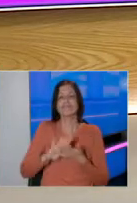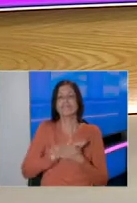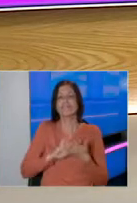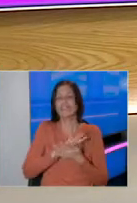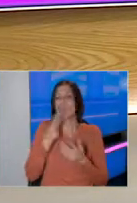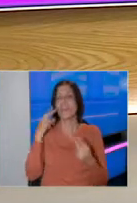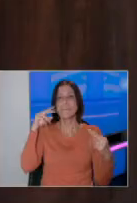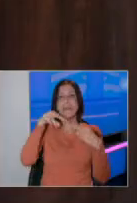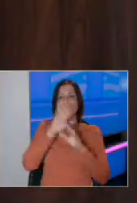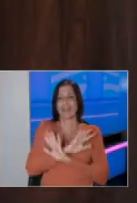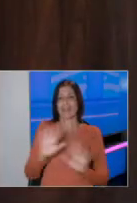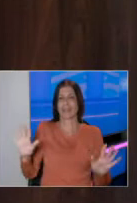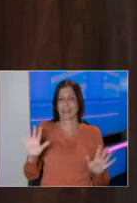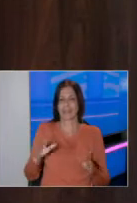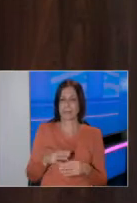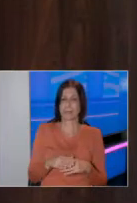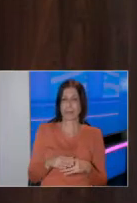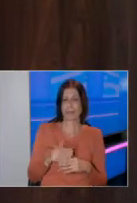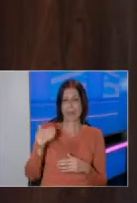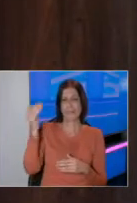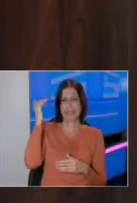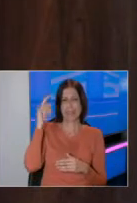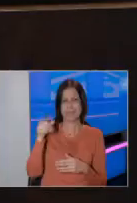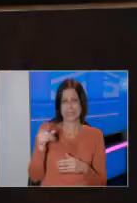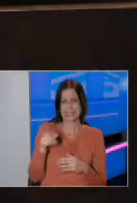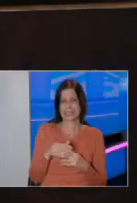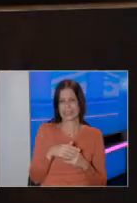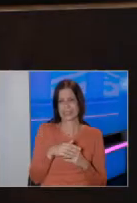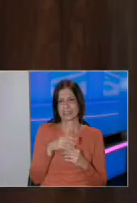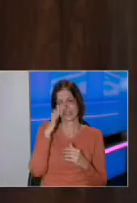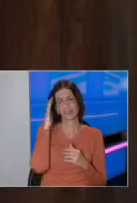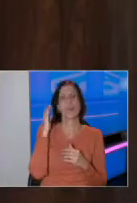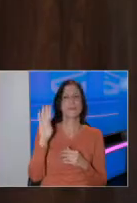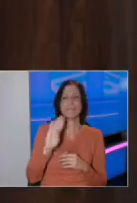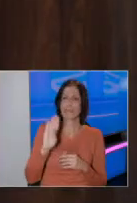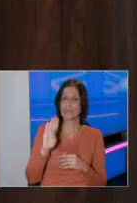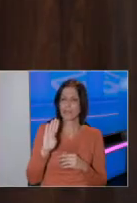לא מבט. בנימין גנץ. בעד. בנימין